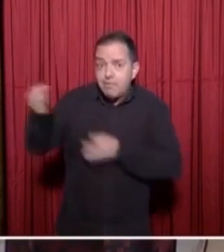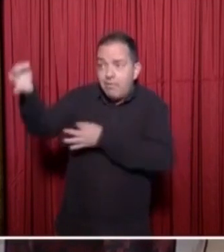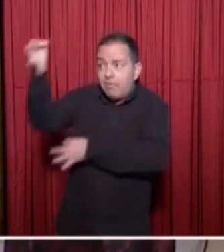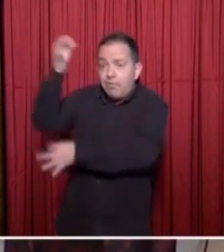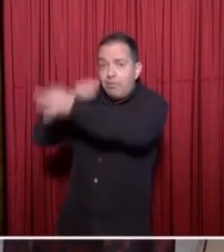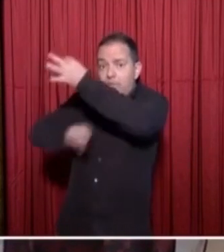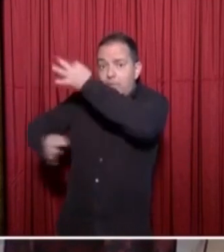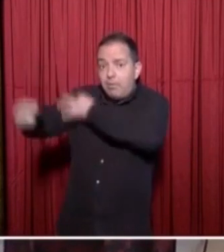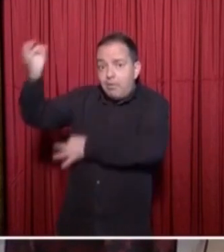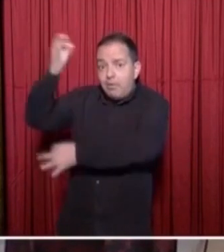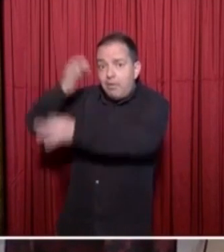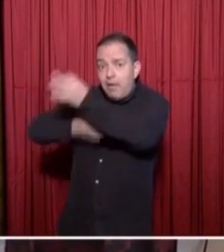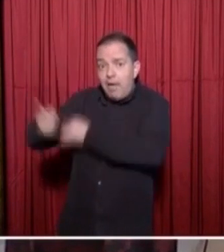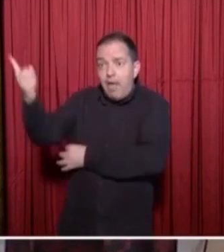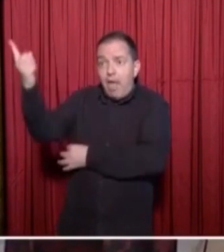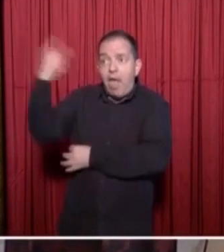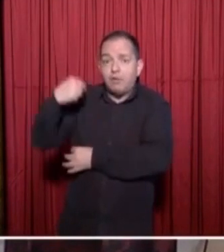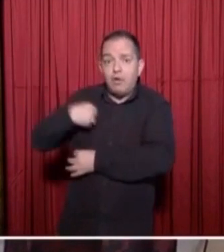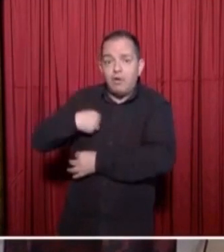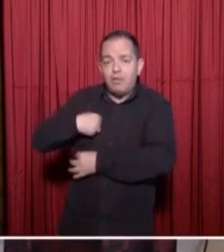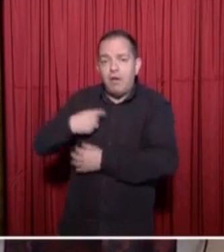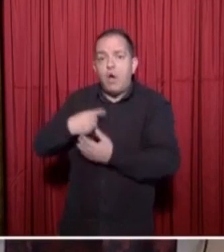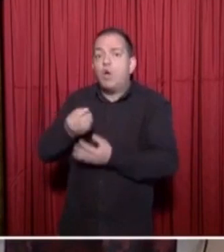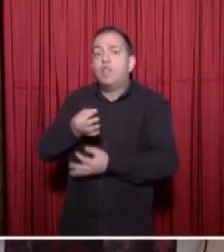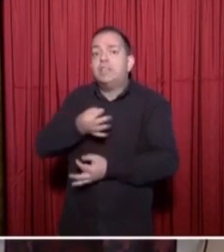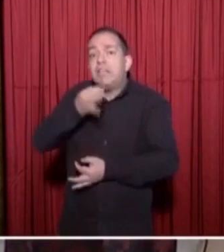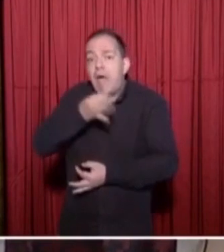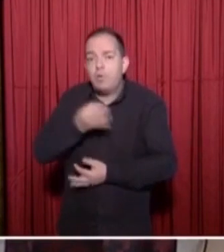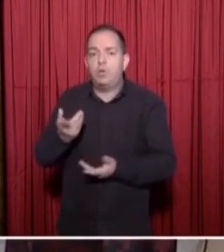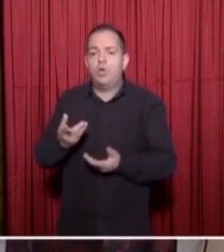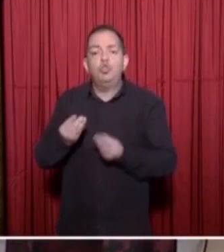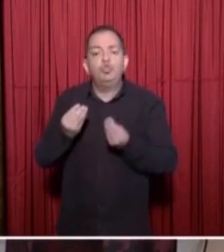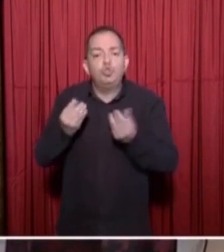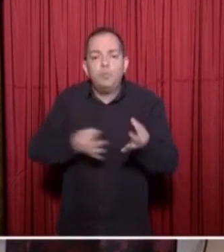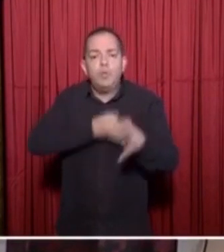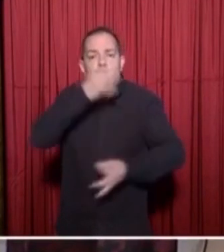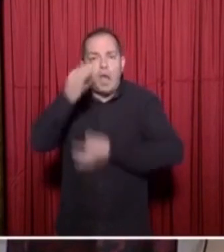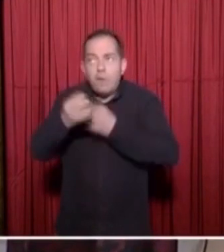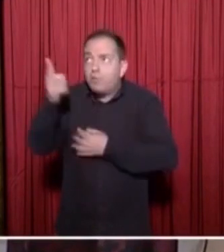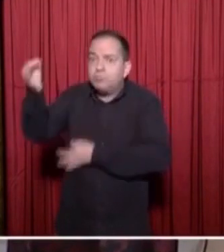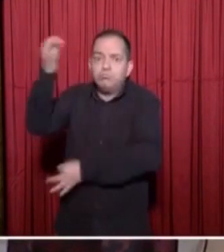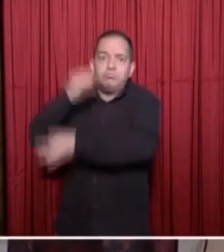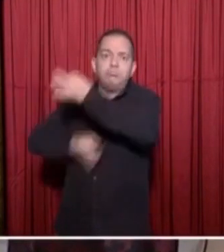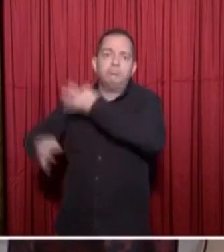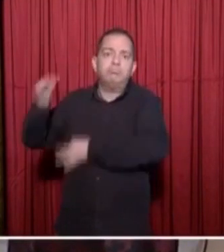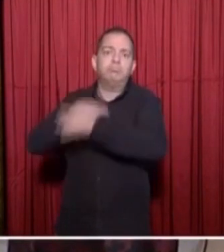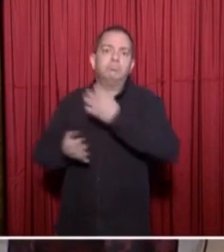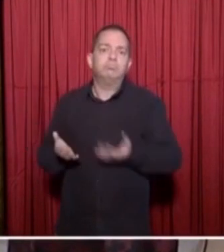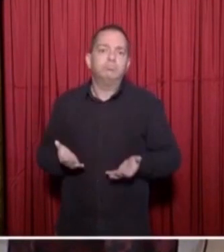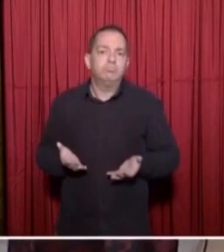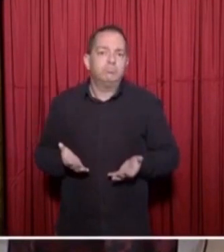μη εντολή έδωκε τι είπω και τι λαλήσω.